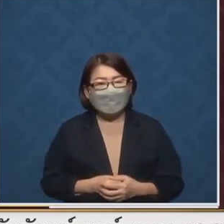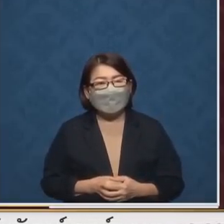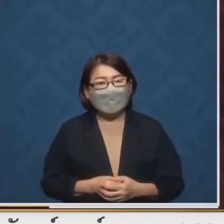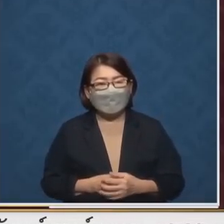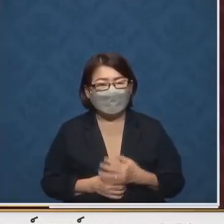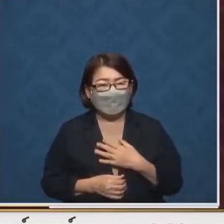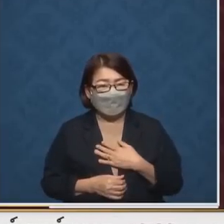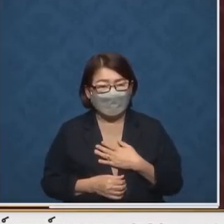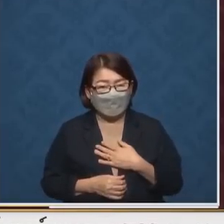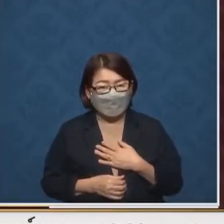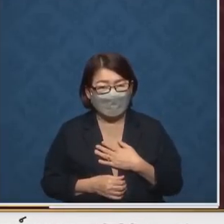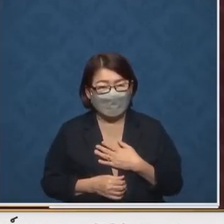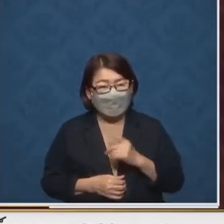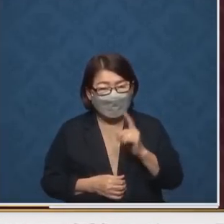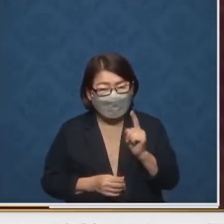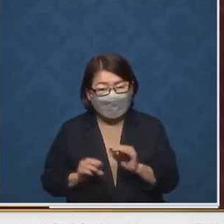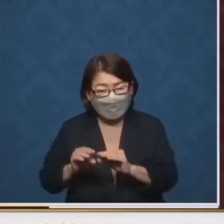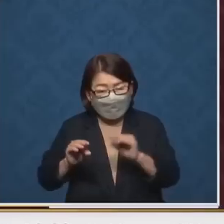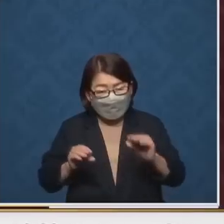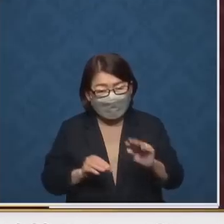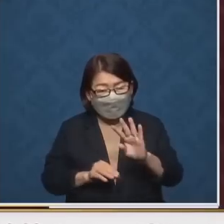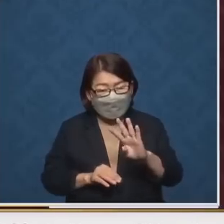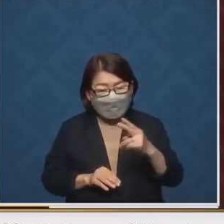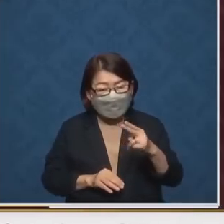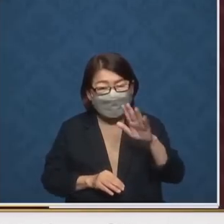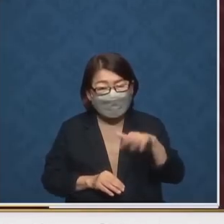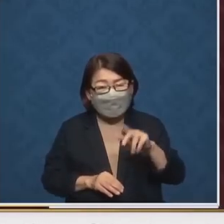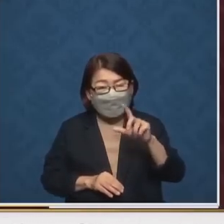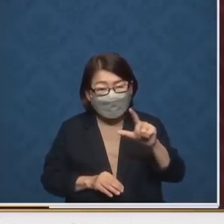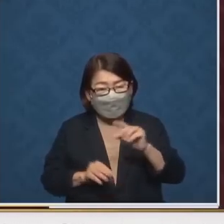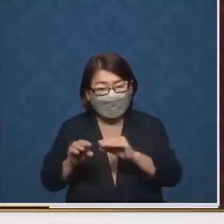ผมขอเน nehนไปวาท่านแ่งไป 4 หมื่น 5 พัล้านภาพ